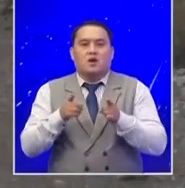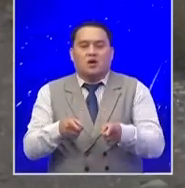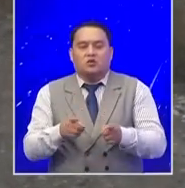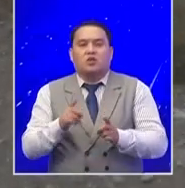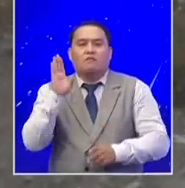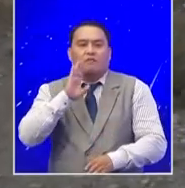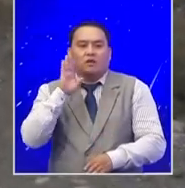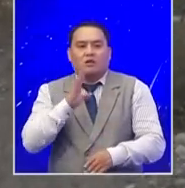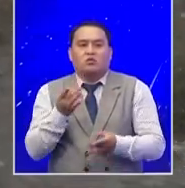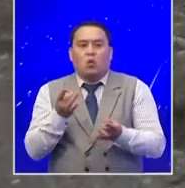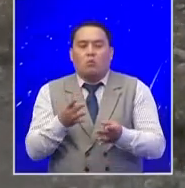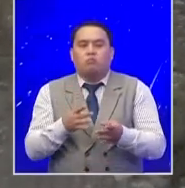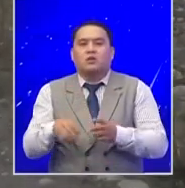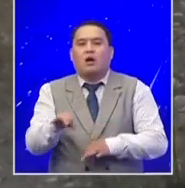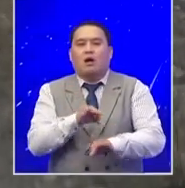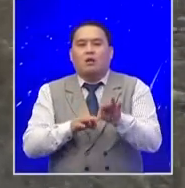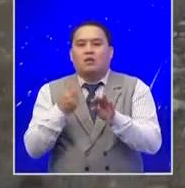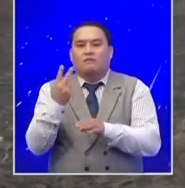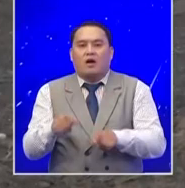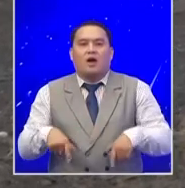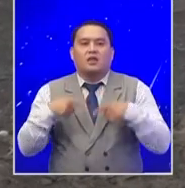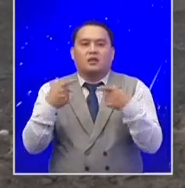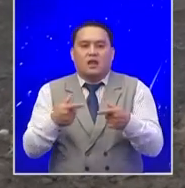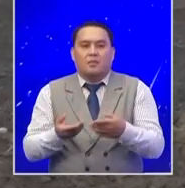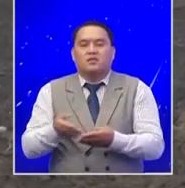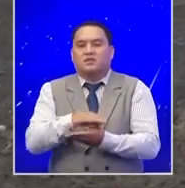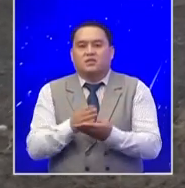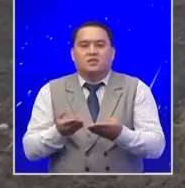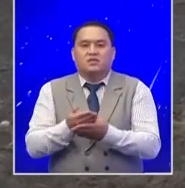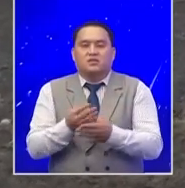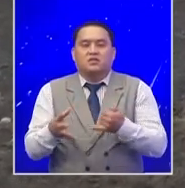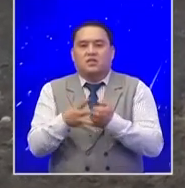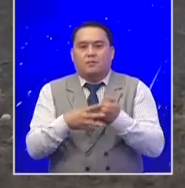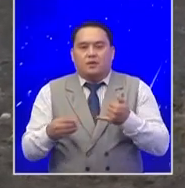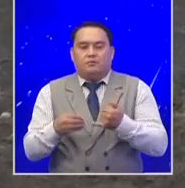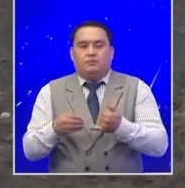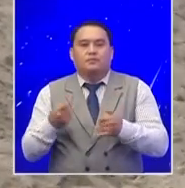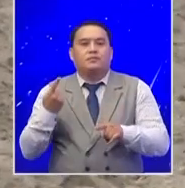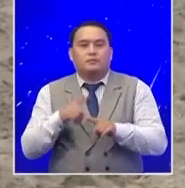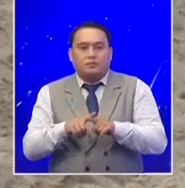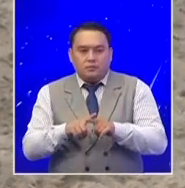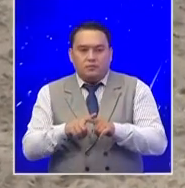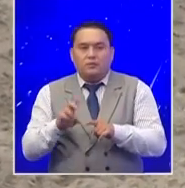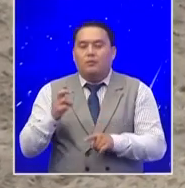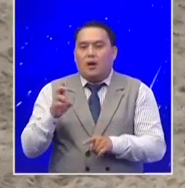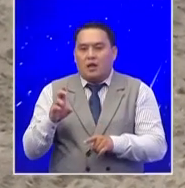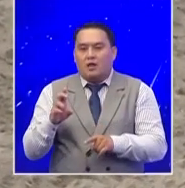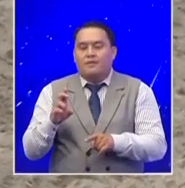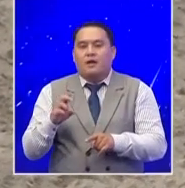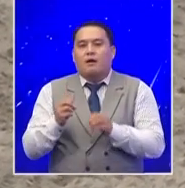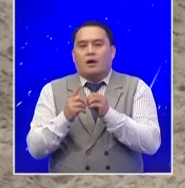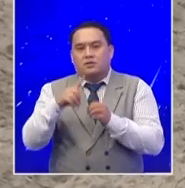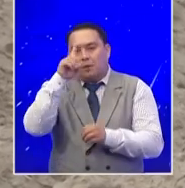шахтная вода. Проектом предусмотрено два этапа рекультивации земель – технический и биологический. Продолжительность проекта – 11